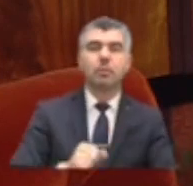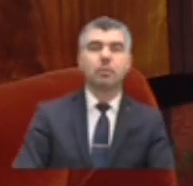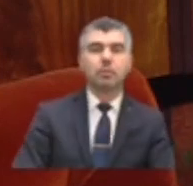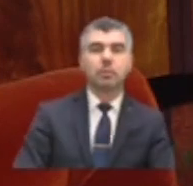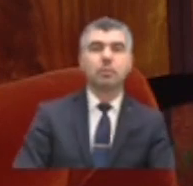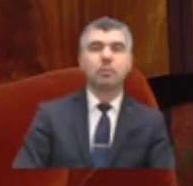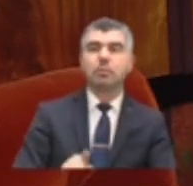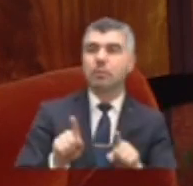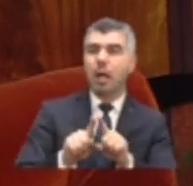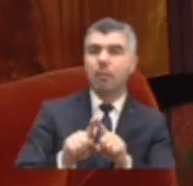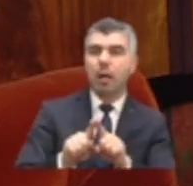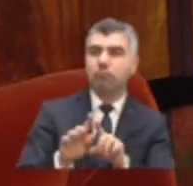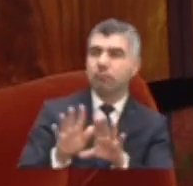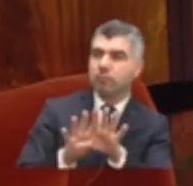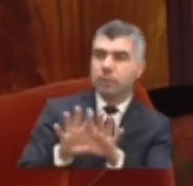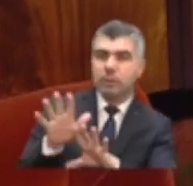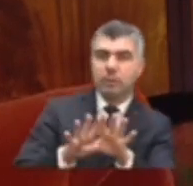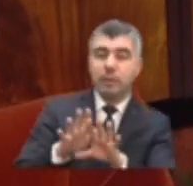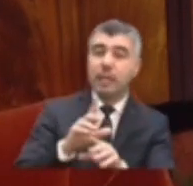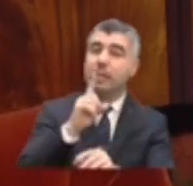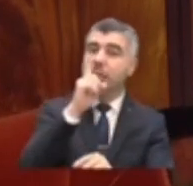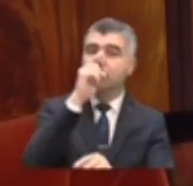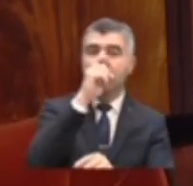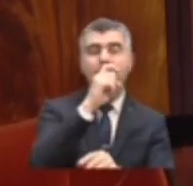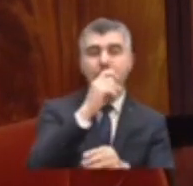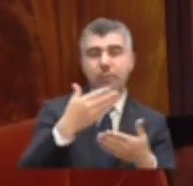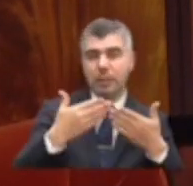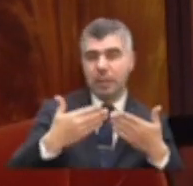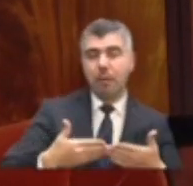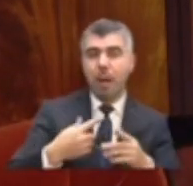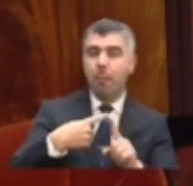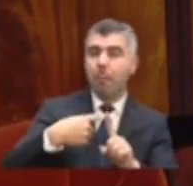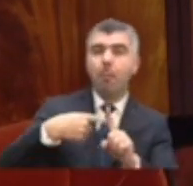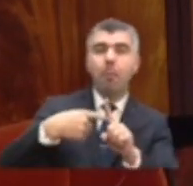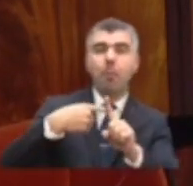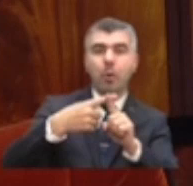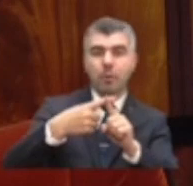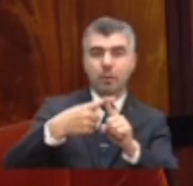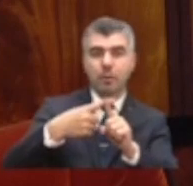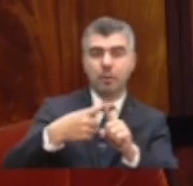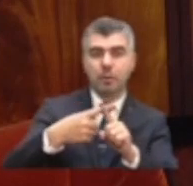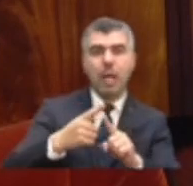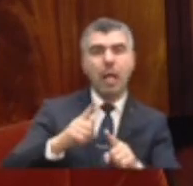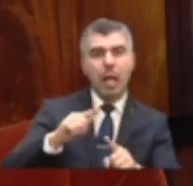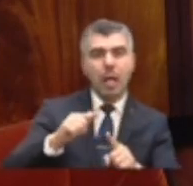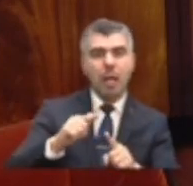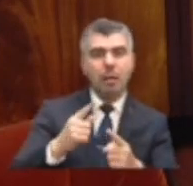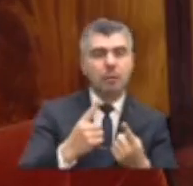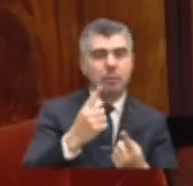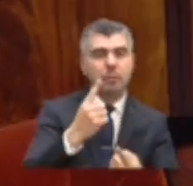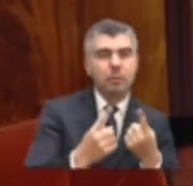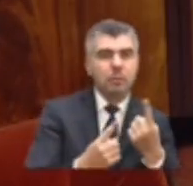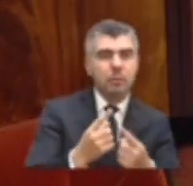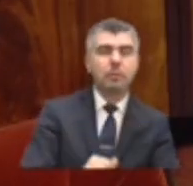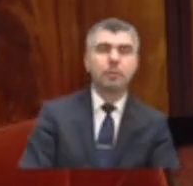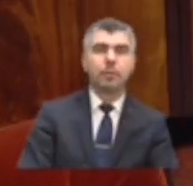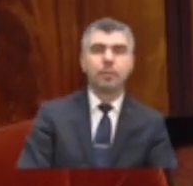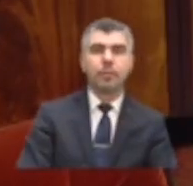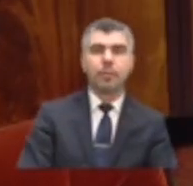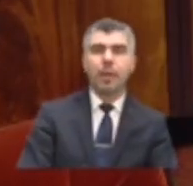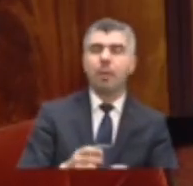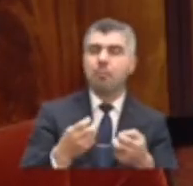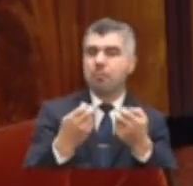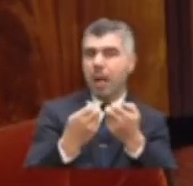ديال التدخل محدودة والإكراهات الآن كثيرة وتزداد. ومع ذلك هنالك بعض العمليات، منها